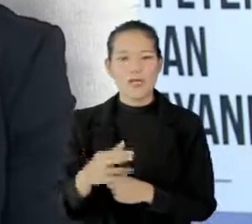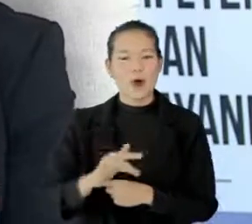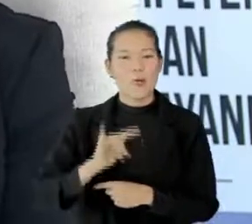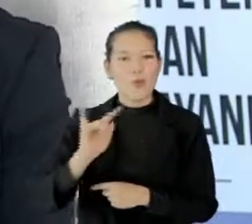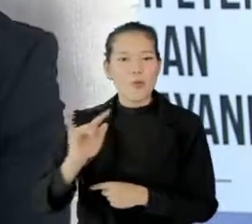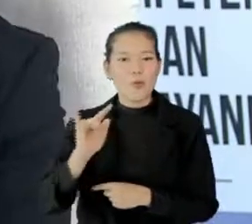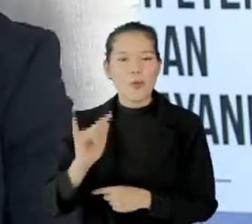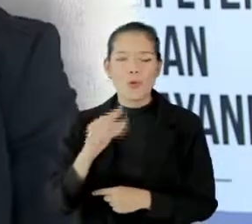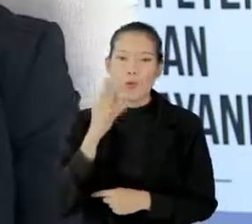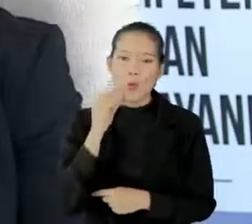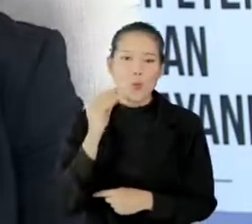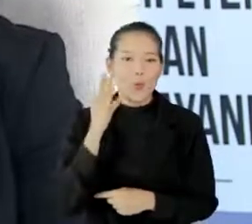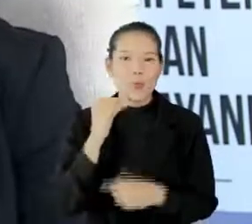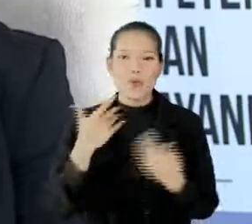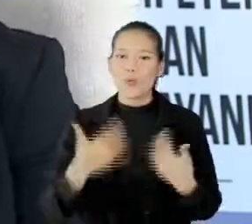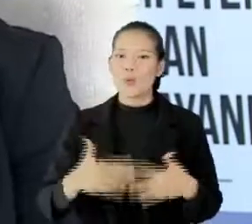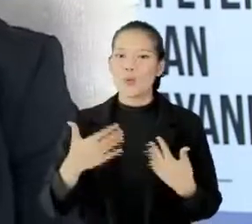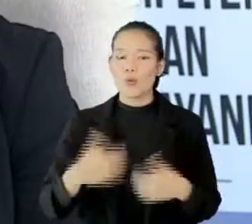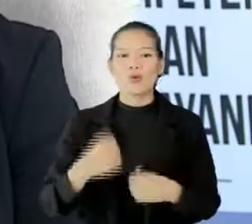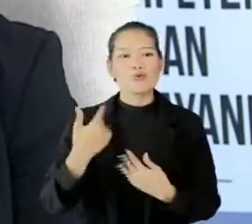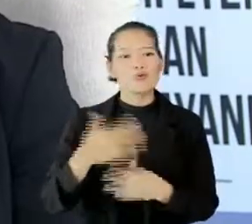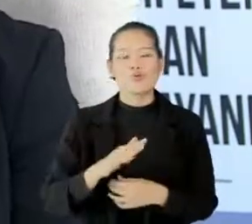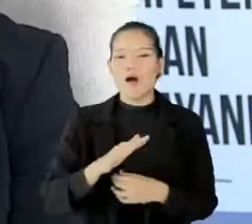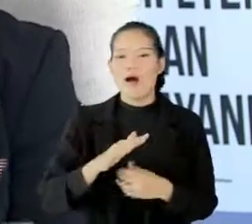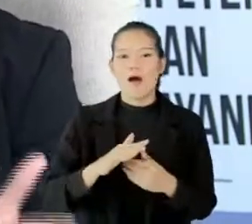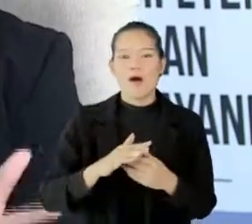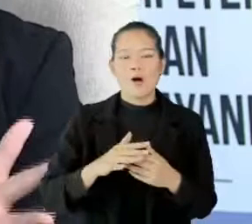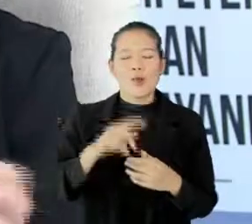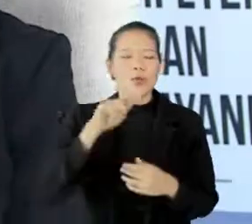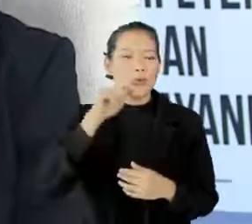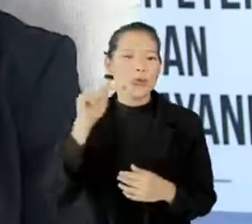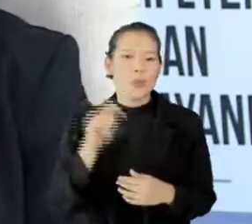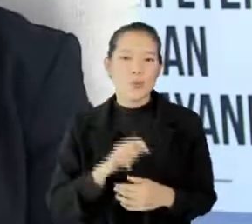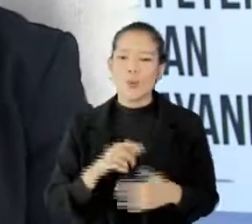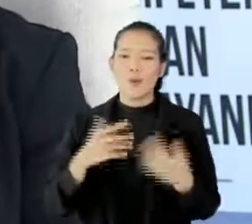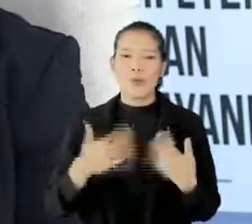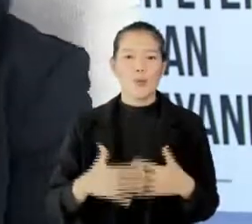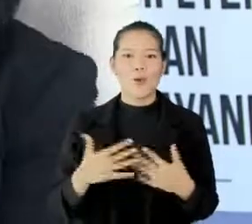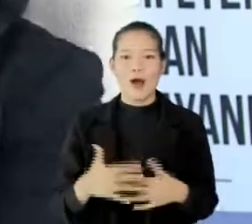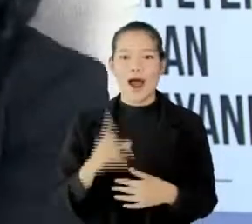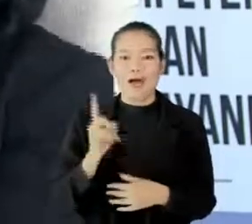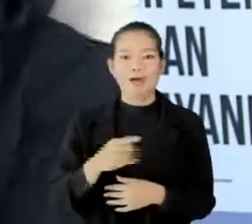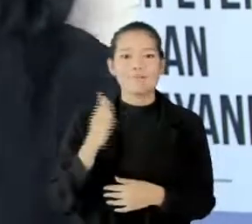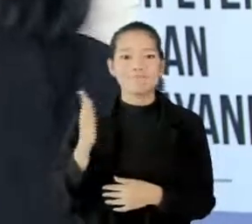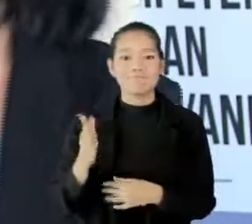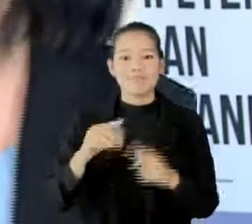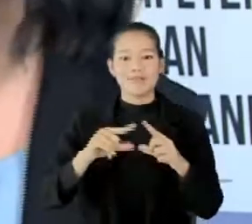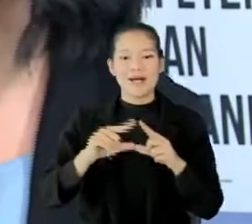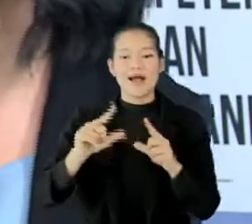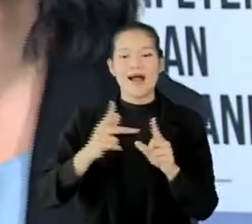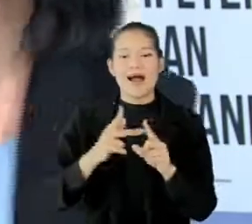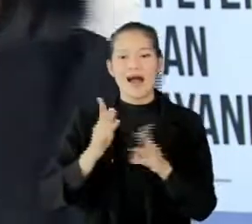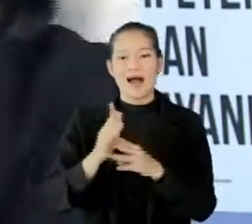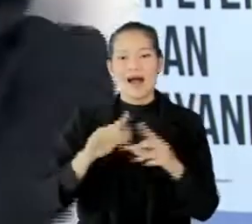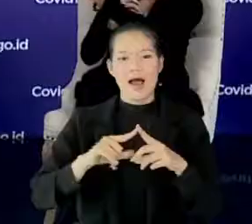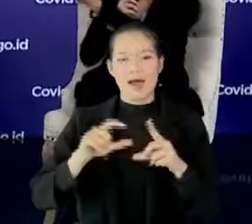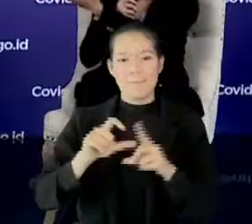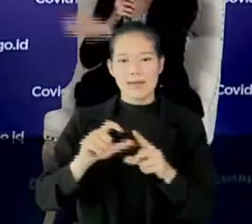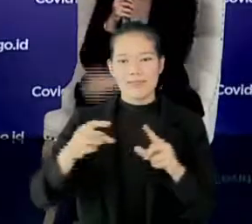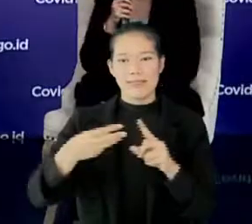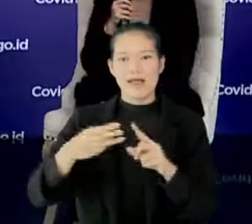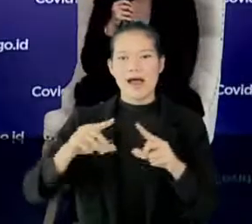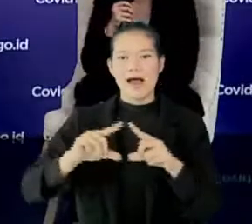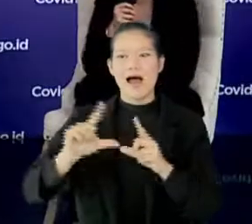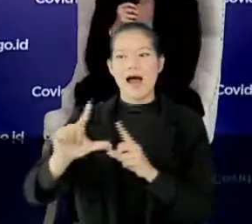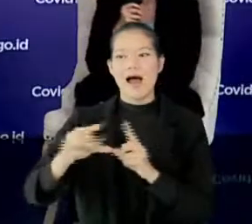yang umurnya sudah 5 dekade. Nah, kebayangkan legendnya seperti apa. Ada Mas Ahmad Albar, dan di sana